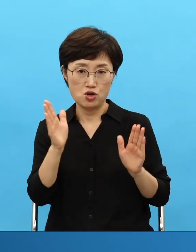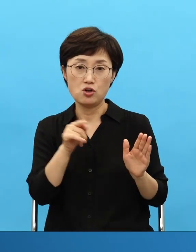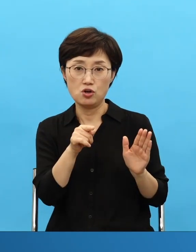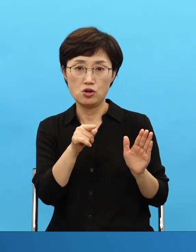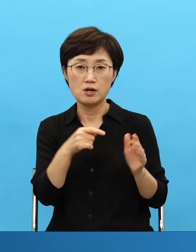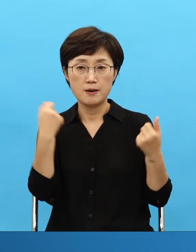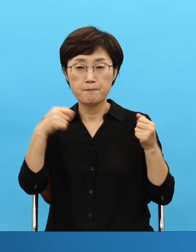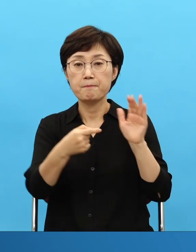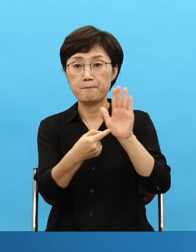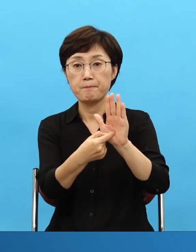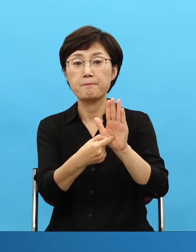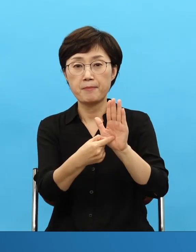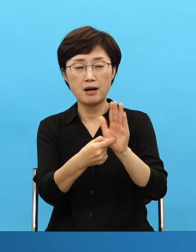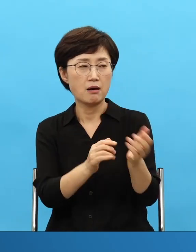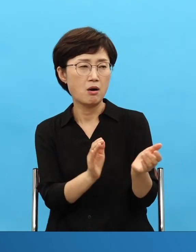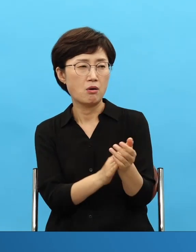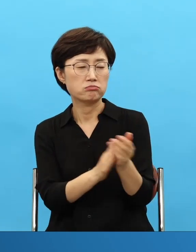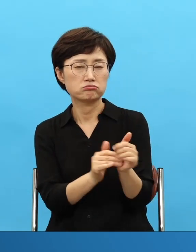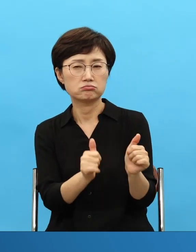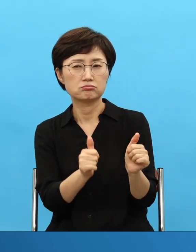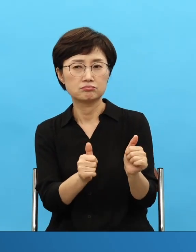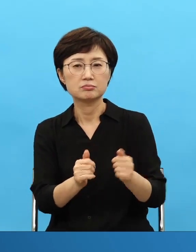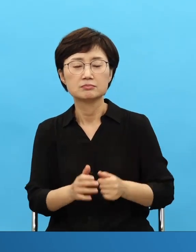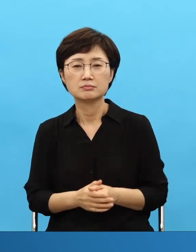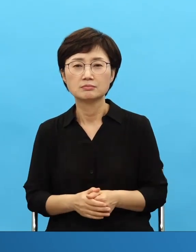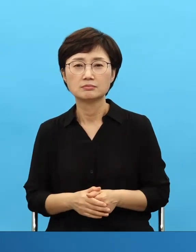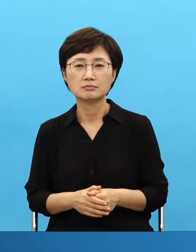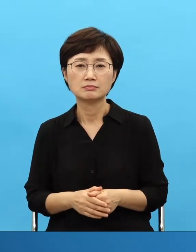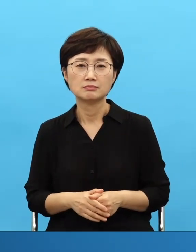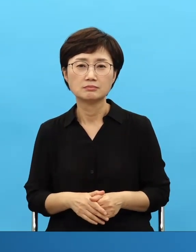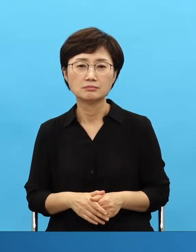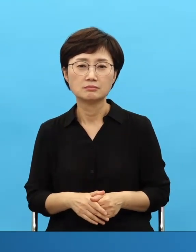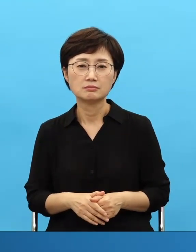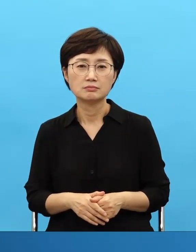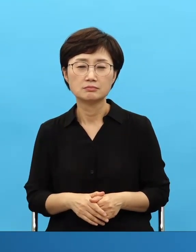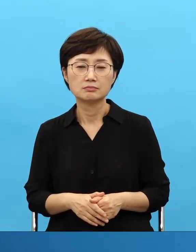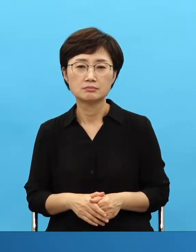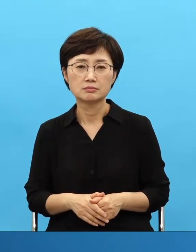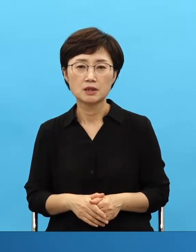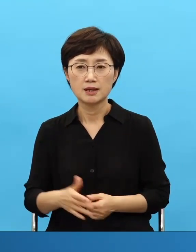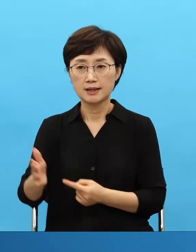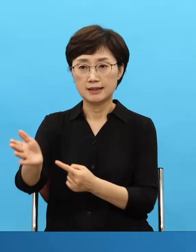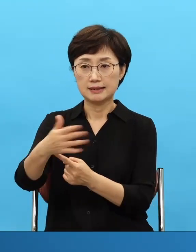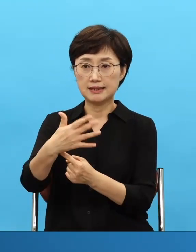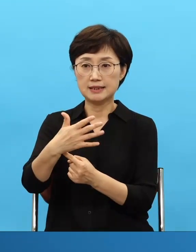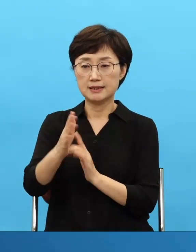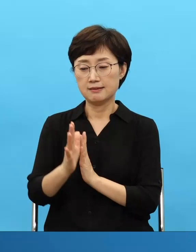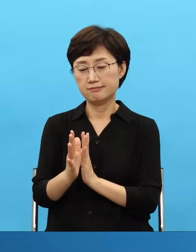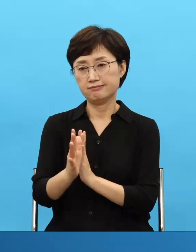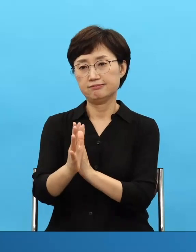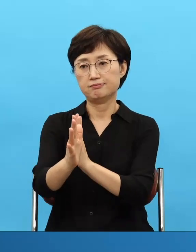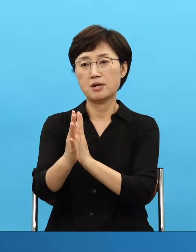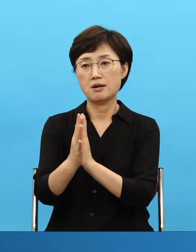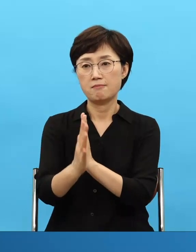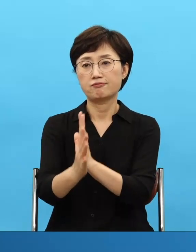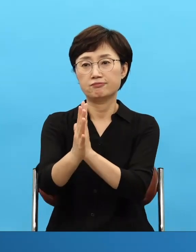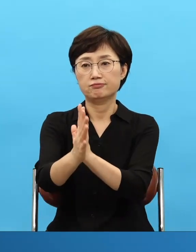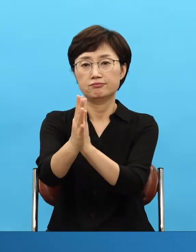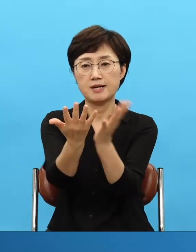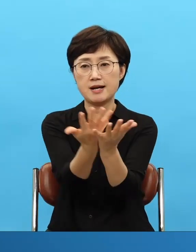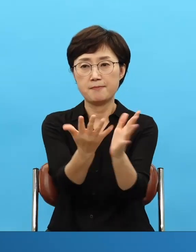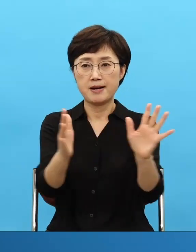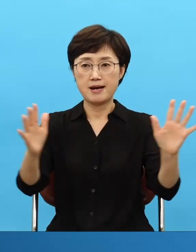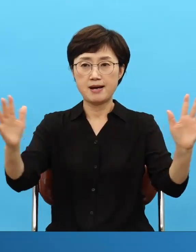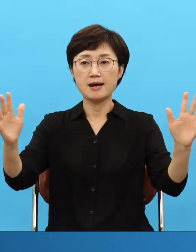망대가 공연돼 큰 박수갈채를 받았습니다. 21세기 파수꾼 찬양에 맞춰 행진한 파송기수단의